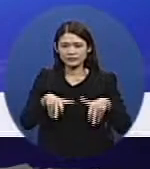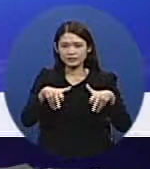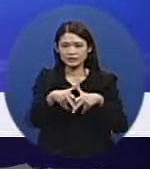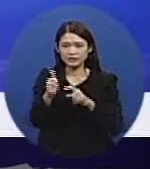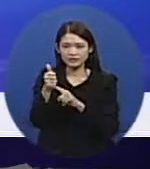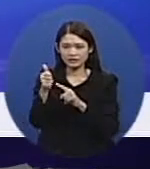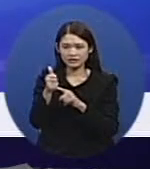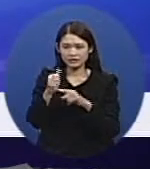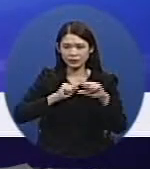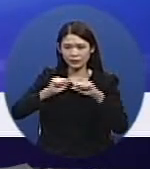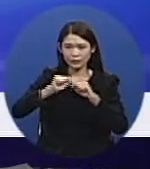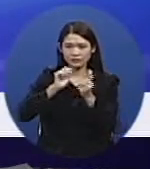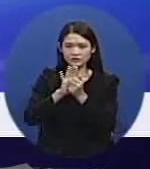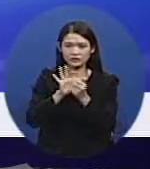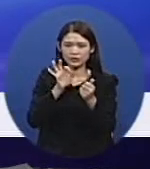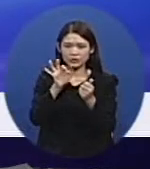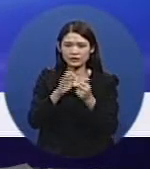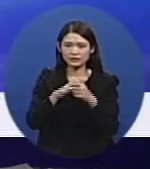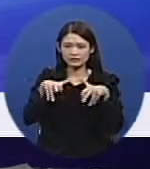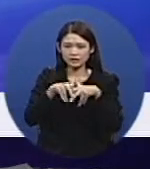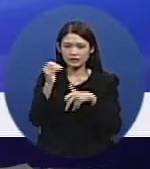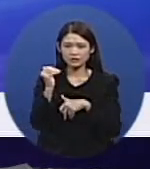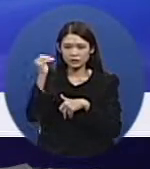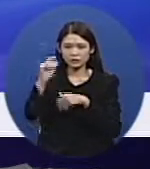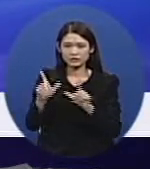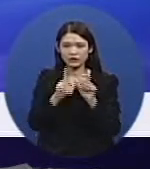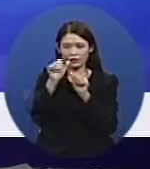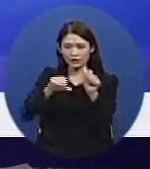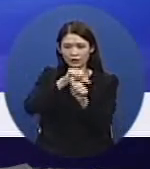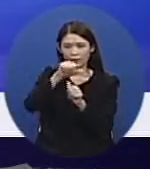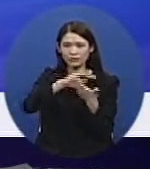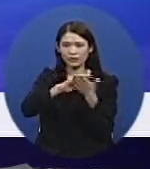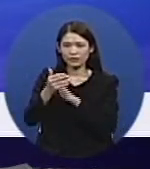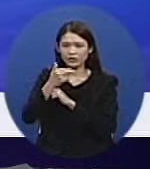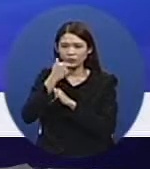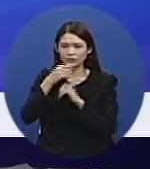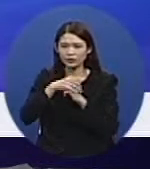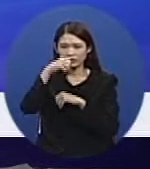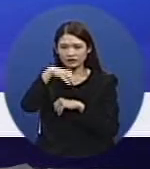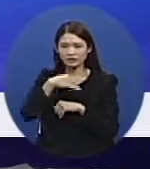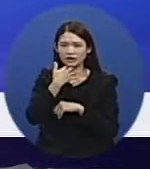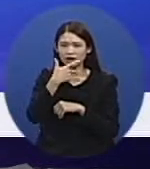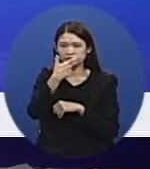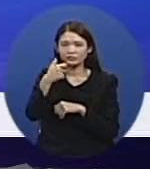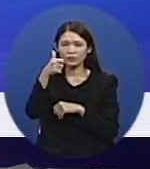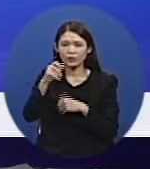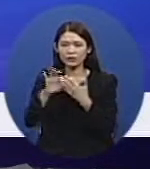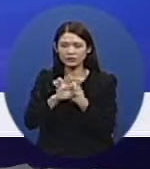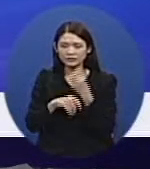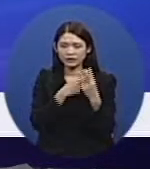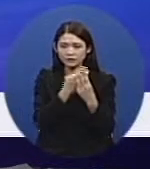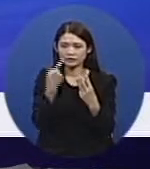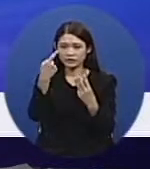장애인에게 지원되는 활동지원금이 장애 정도와 생활환경 등에 큰 변화가 없어도 65세가 되면 최대 3분의